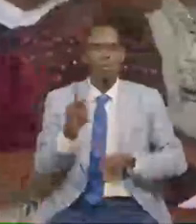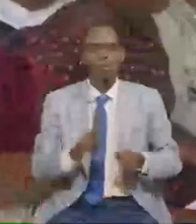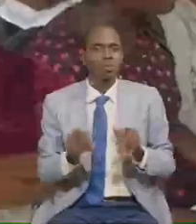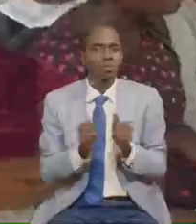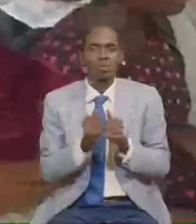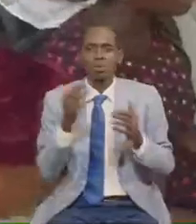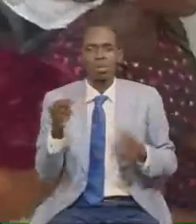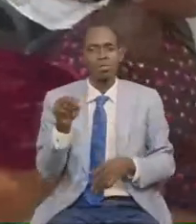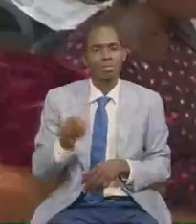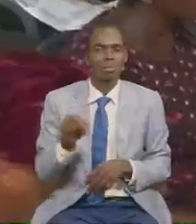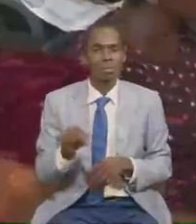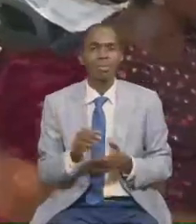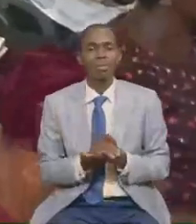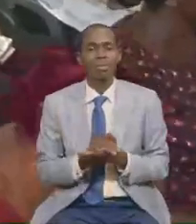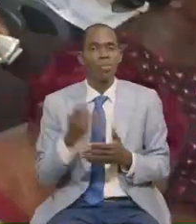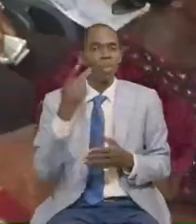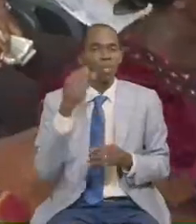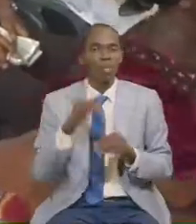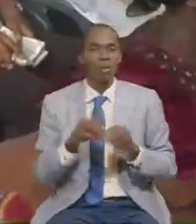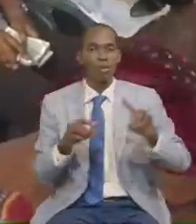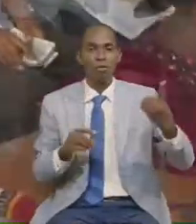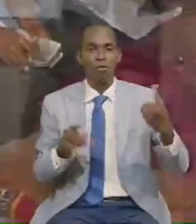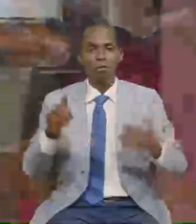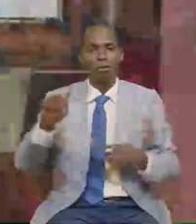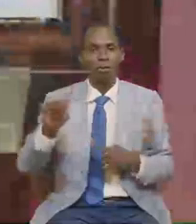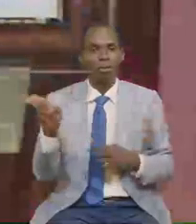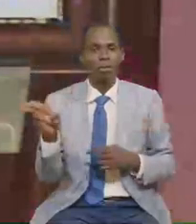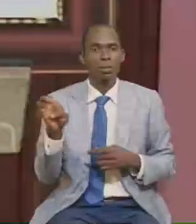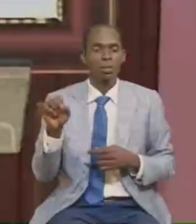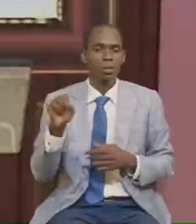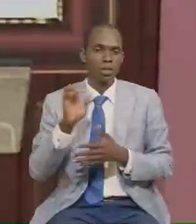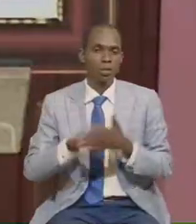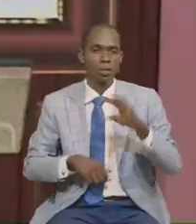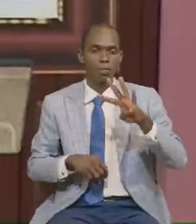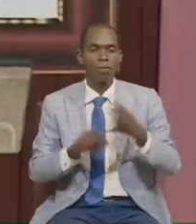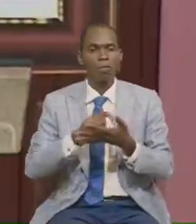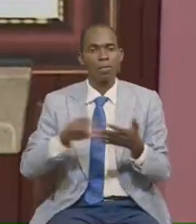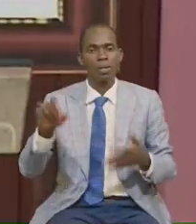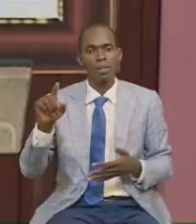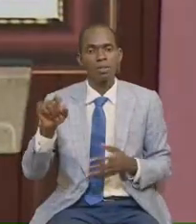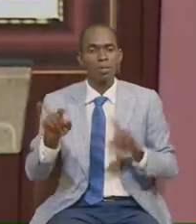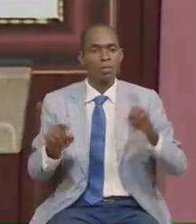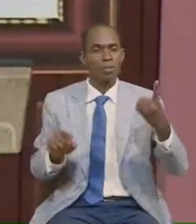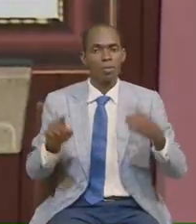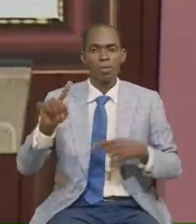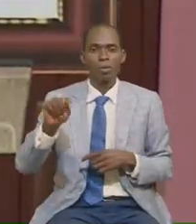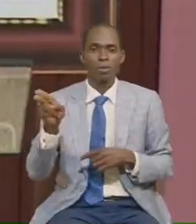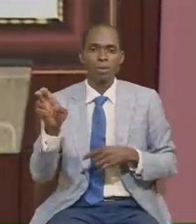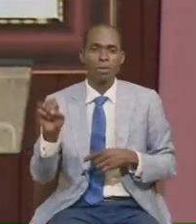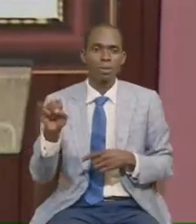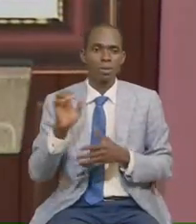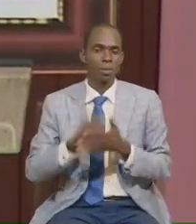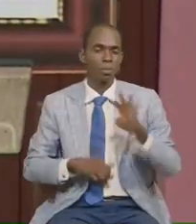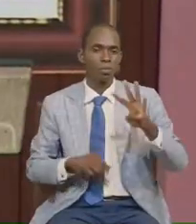En 1 Thessaloniciens chapitre 4, verset 11. 1 Thessaloniciens chapitre 4, verset